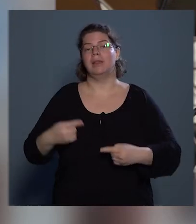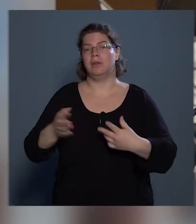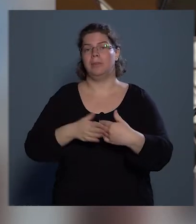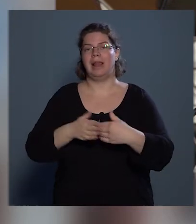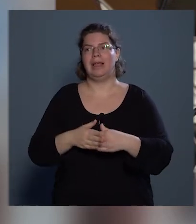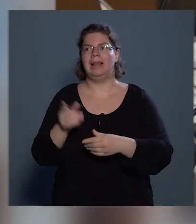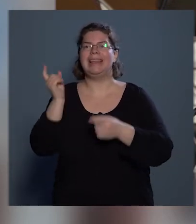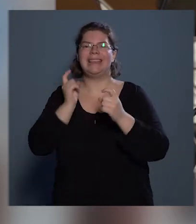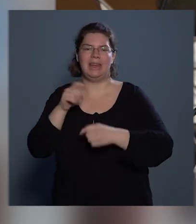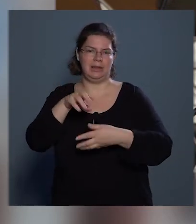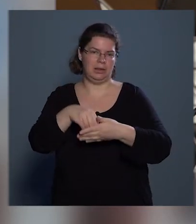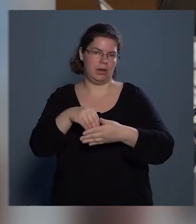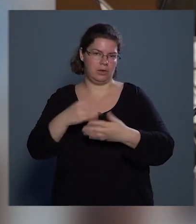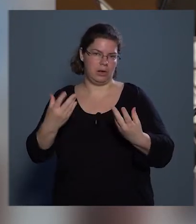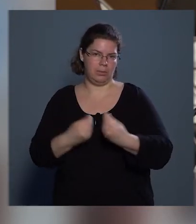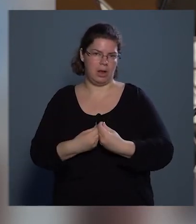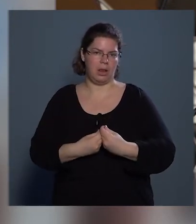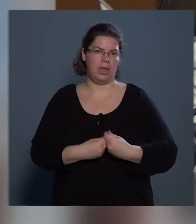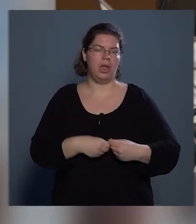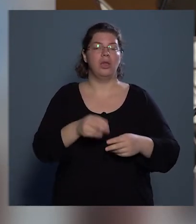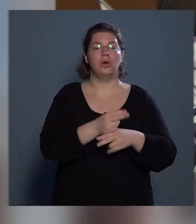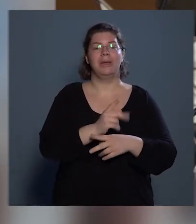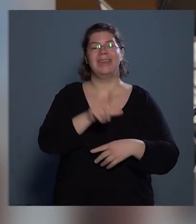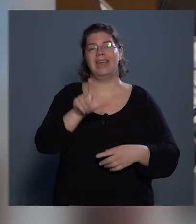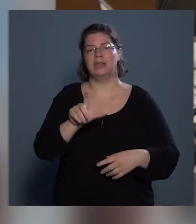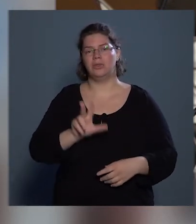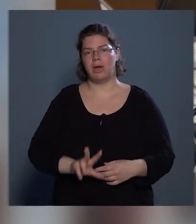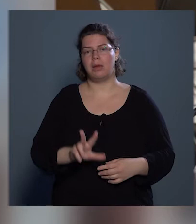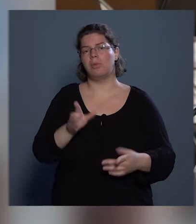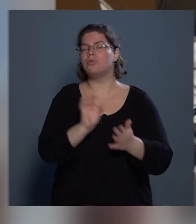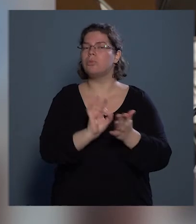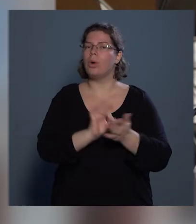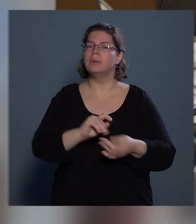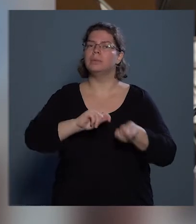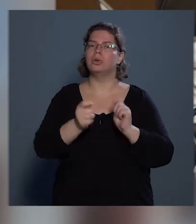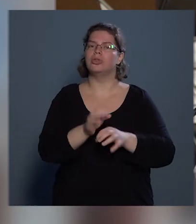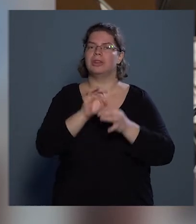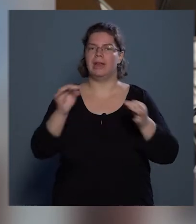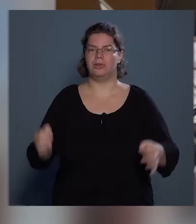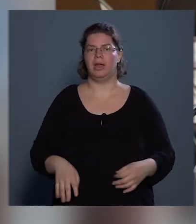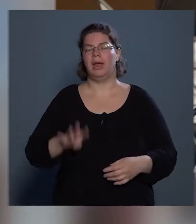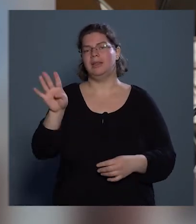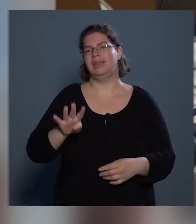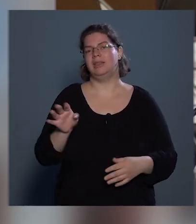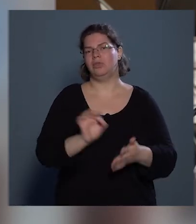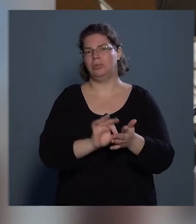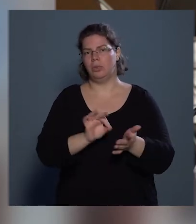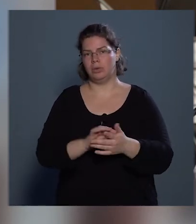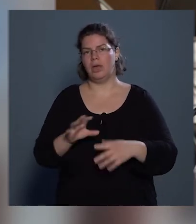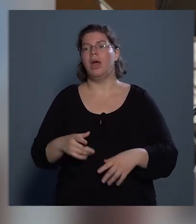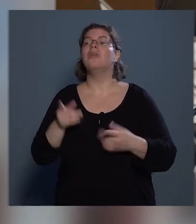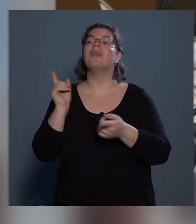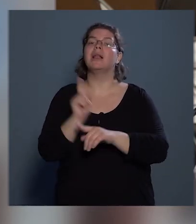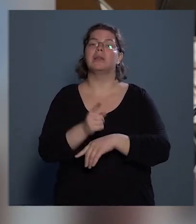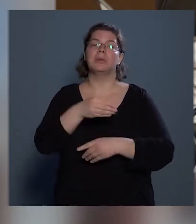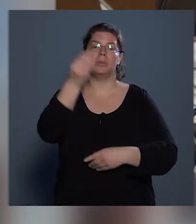tartalommal. A római 2-3 pont módosítás nélkül, és a római 4-es pont pedig felhatalmazza a polgármestert,